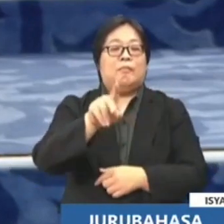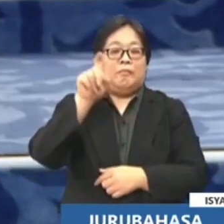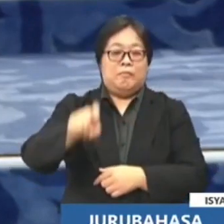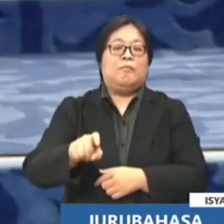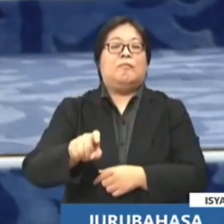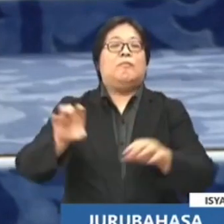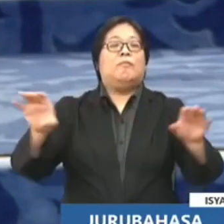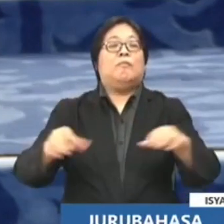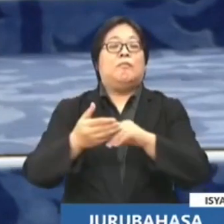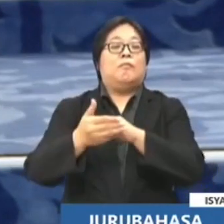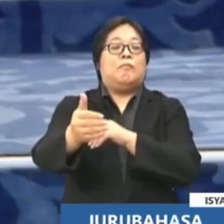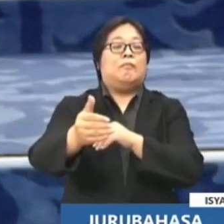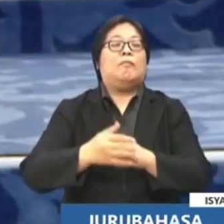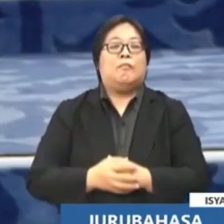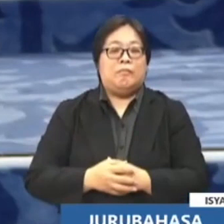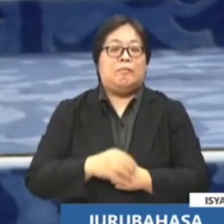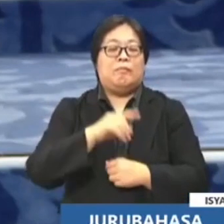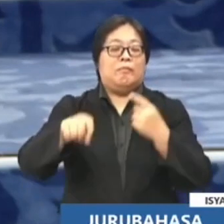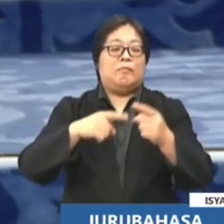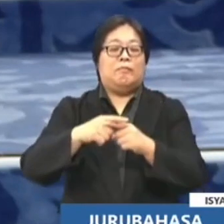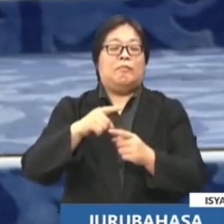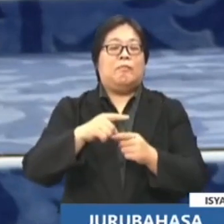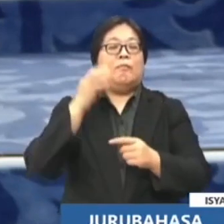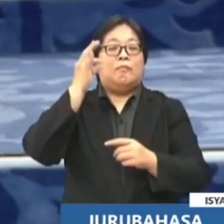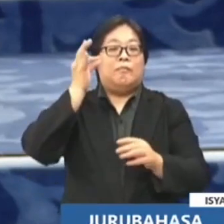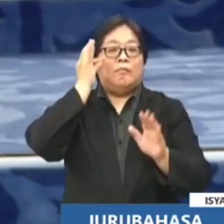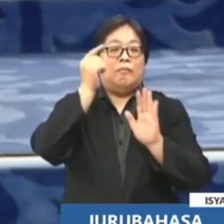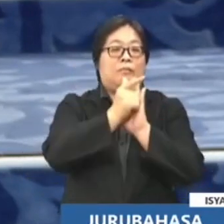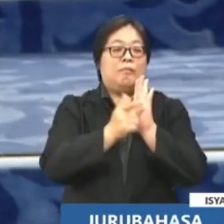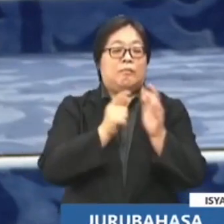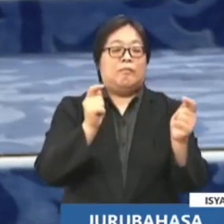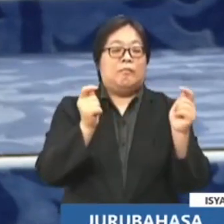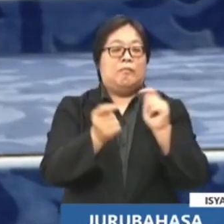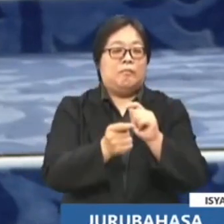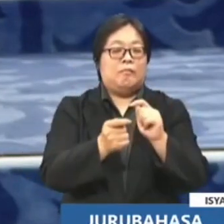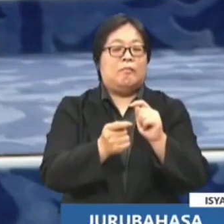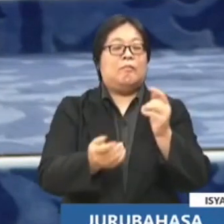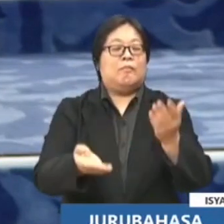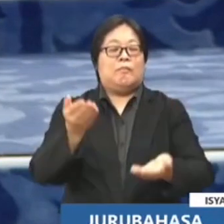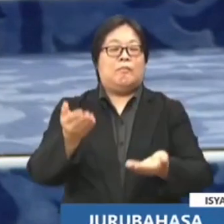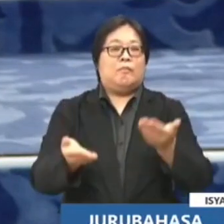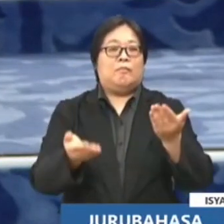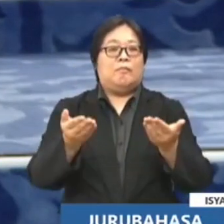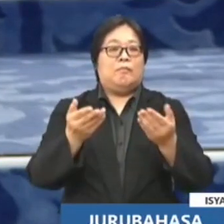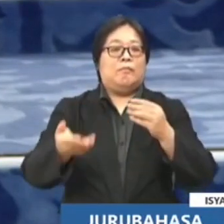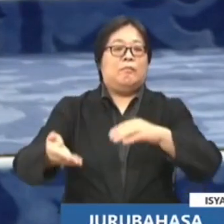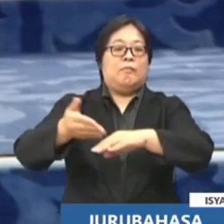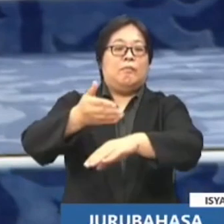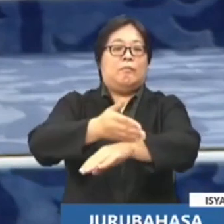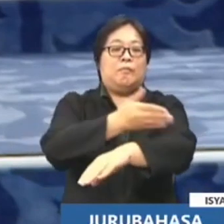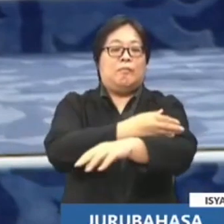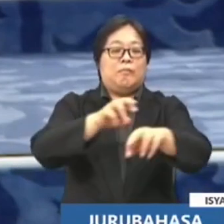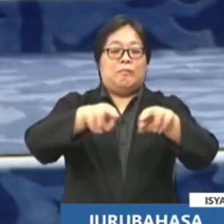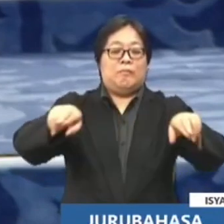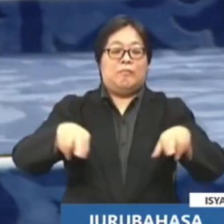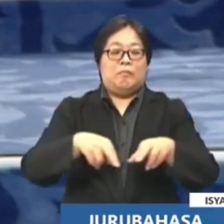perlu dibuat Selepas itu apabila perlembagaan persekutuan dipindah sama Adobe penambahan pengurangan